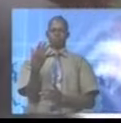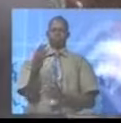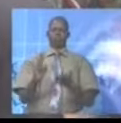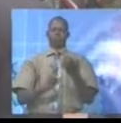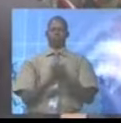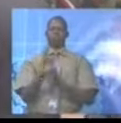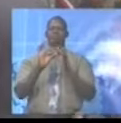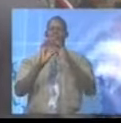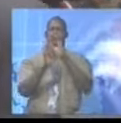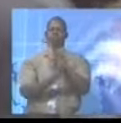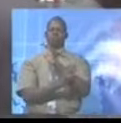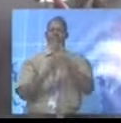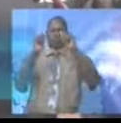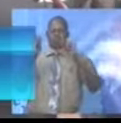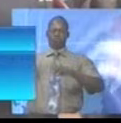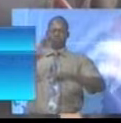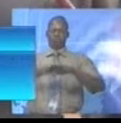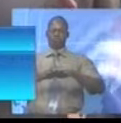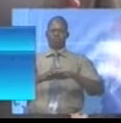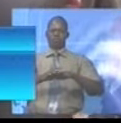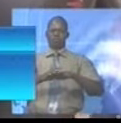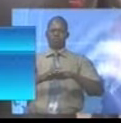L'université de Kourougou a pu mettre